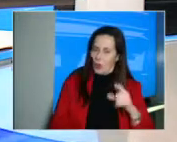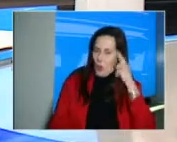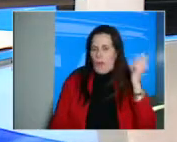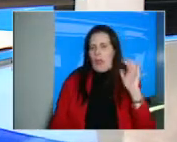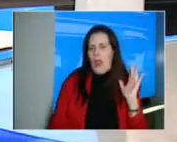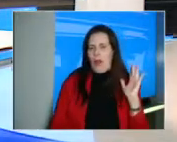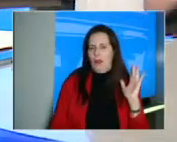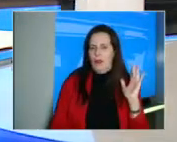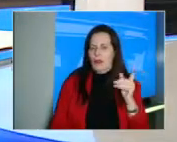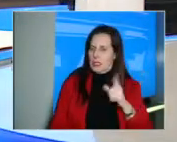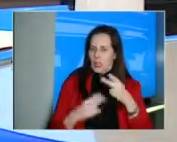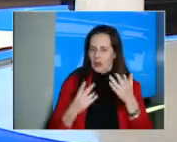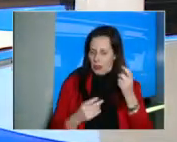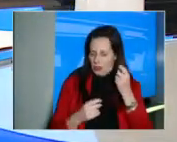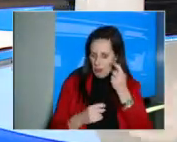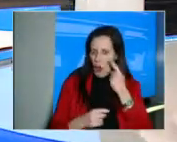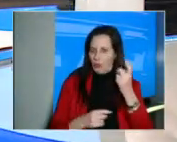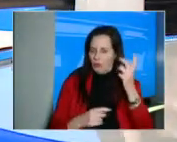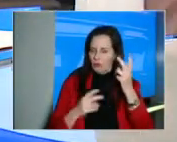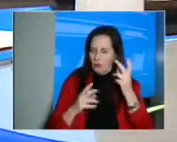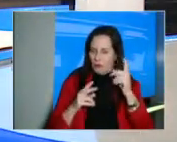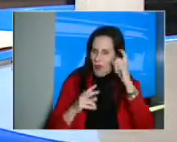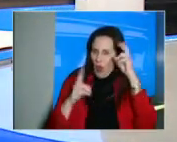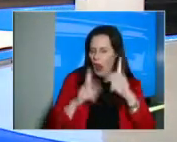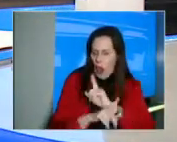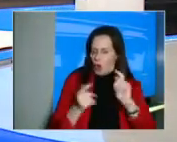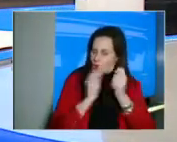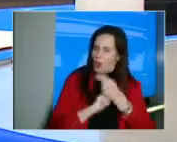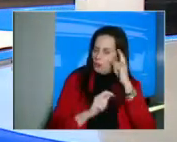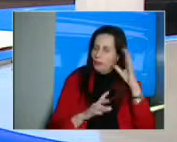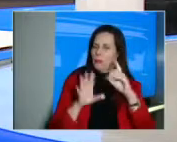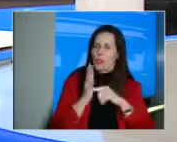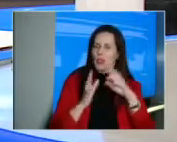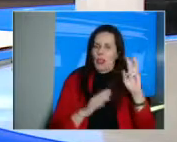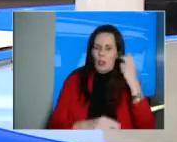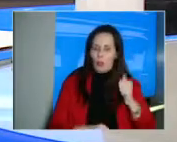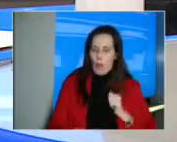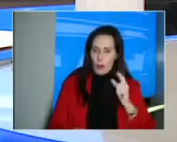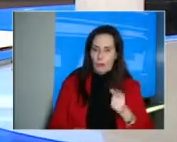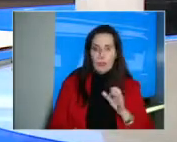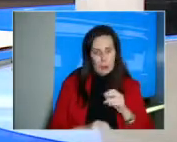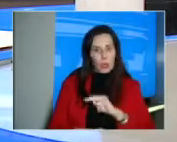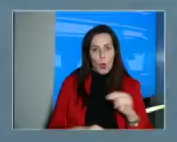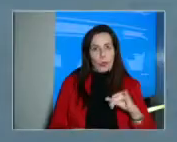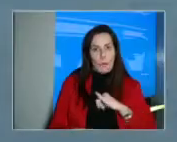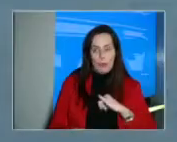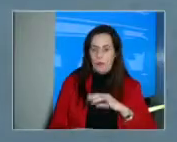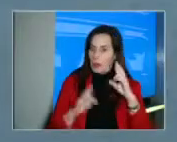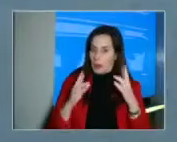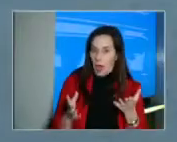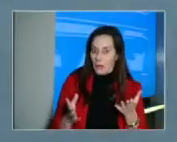פיקח וצריך לפתוח את העיניים ואת הראש ולצאת מהקיבעון המחשבתי בכל הנושא של גיוס החובה. טוב, זה באמת סוגיה מעניינת ואני